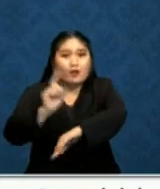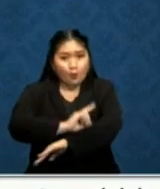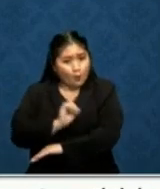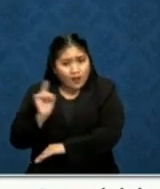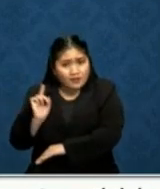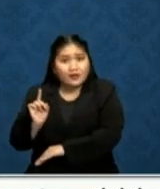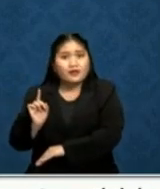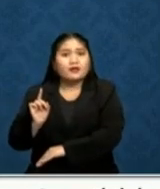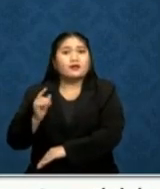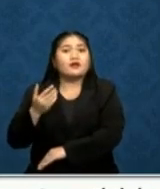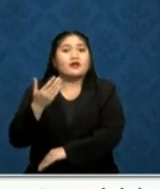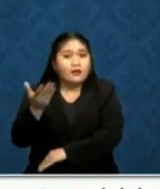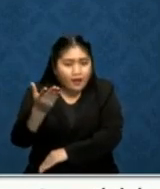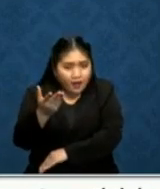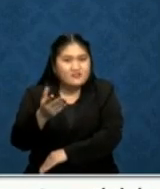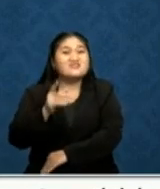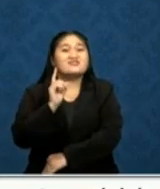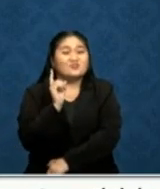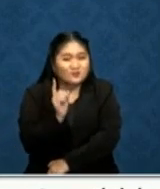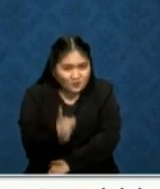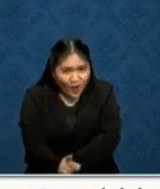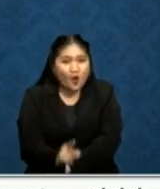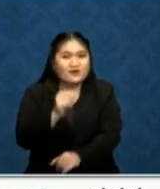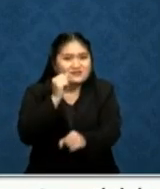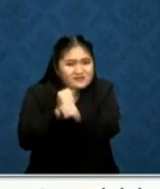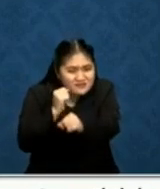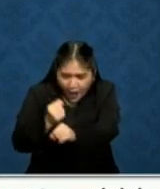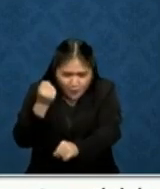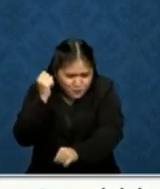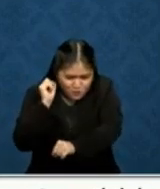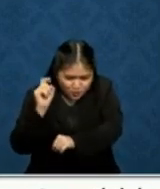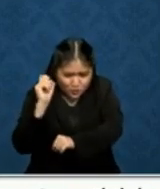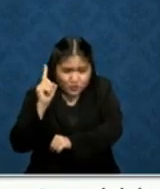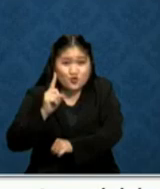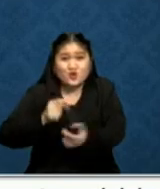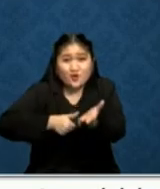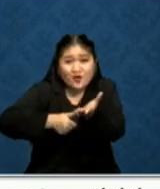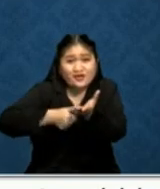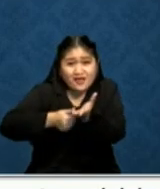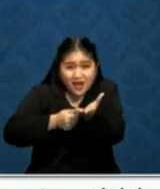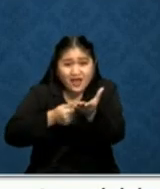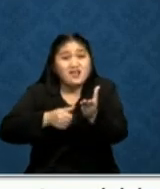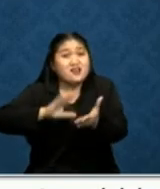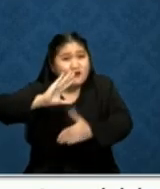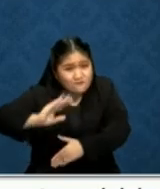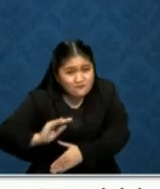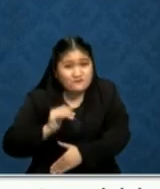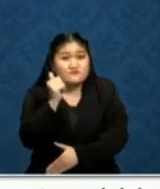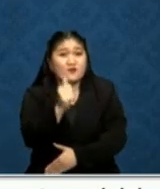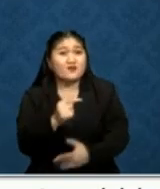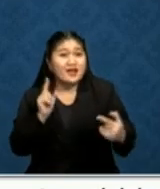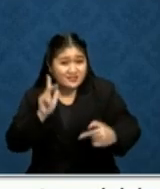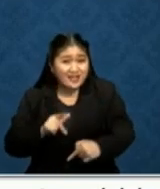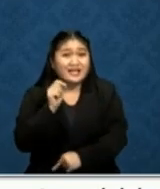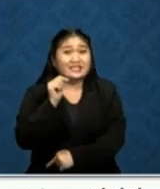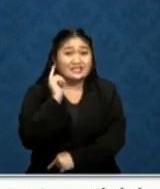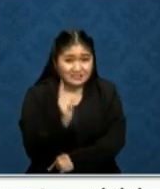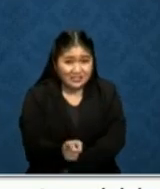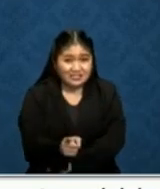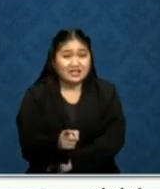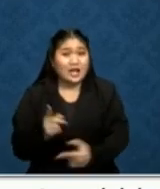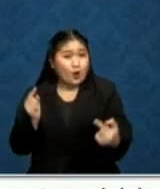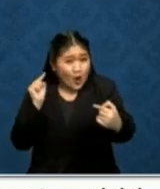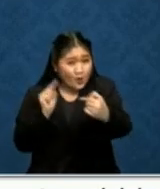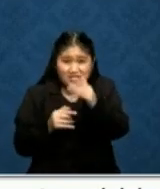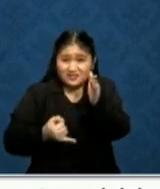ถึงเวลาแล้วค่ะที่กระทรวงศึกษาต้องเร่งแก้แล้วฟื้นฟูสูตรนี้ขึ้นมาให้ใช้งานได้จริงเข้าถึงง่ายแนวทางที่3